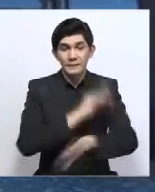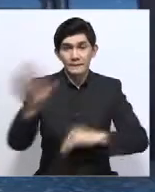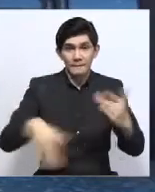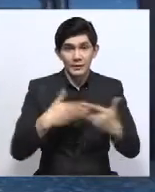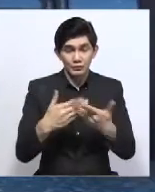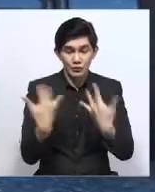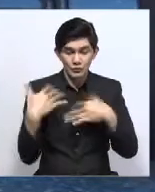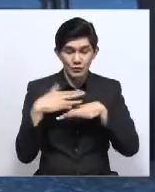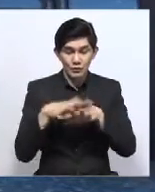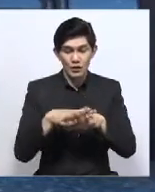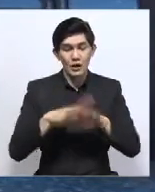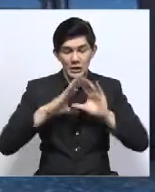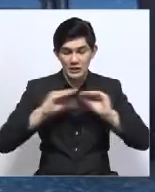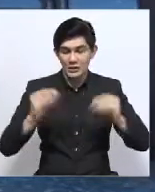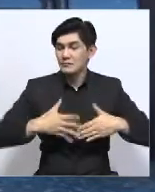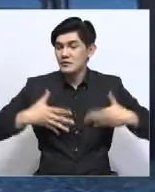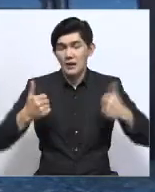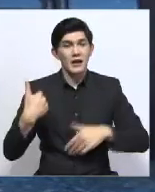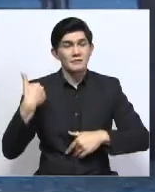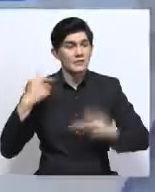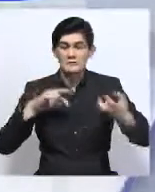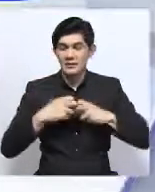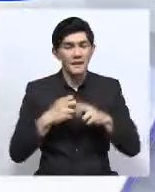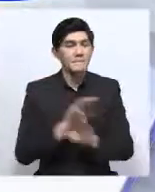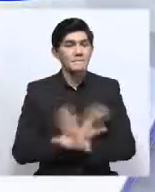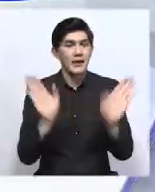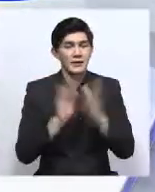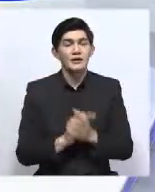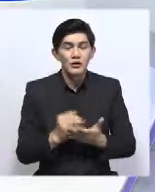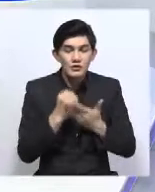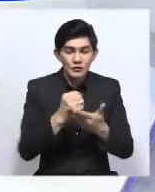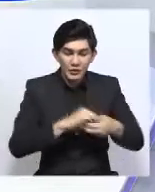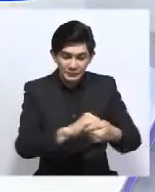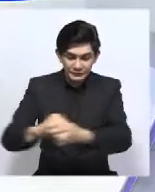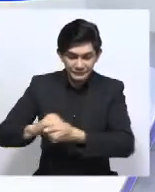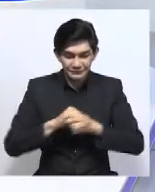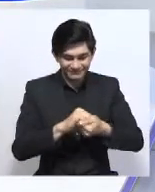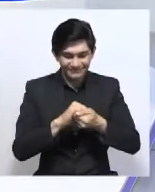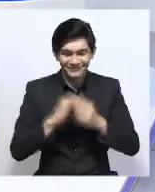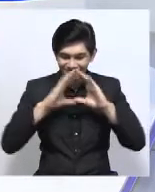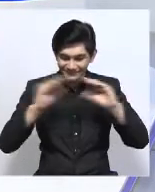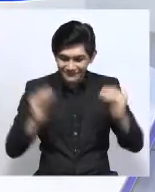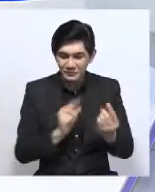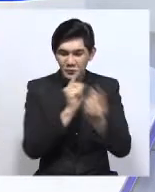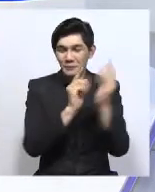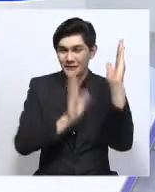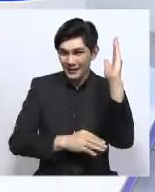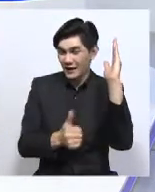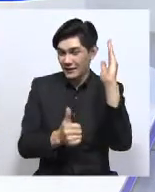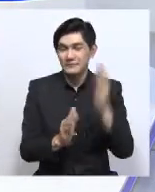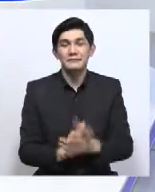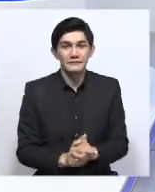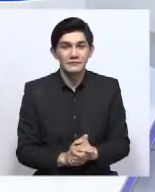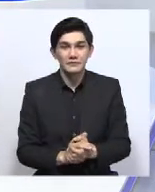องอยู่ร่วมกันอย่างสันติสุขนะคะและร่วมกันสร้างความปรองดองสมานนาชานและสร้างความสงบให้เกิดขึ้นในพื้นที่จังหวัดชายแดนภาค